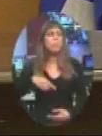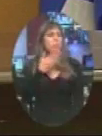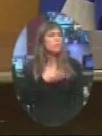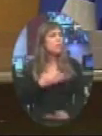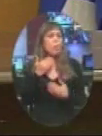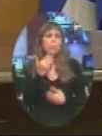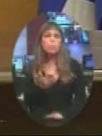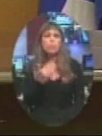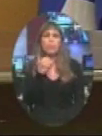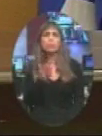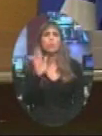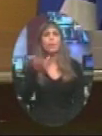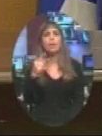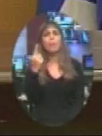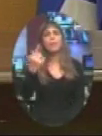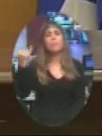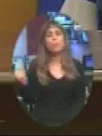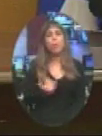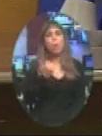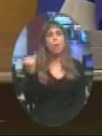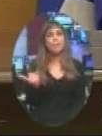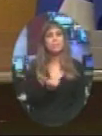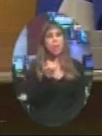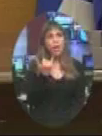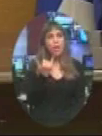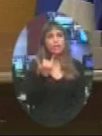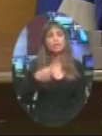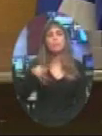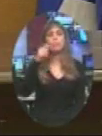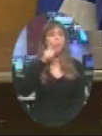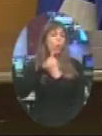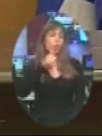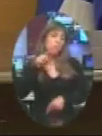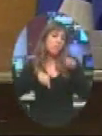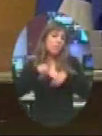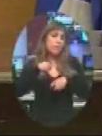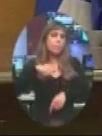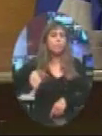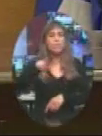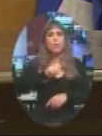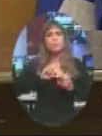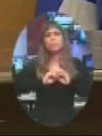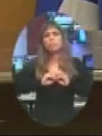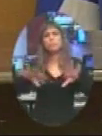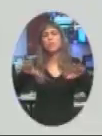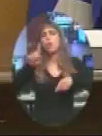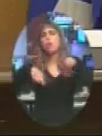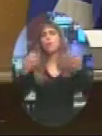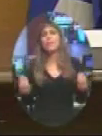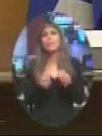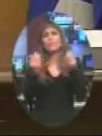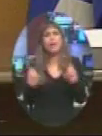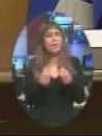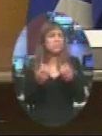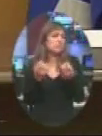אלה שכל הזמן מפריחים מדי שבוע, לפעמים מדי יום, מפריחים לאוויר בלונים מלאי אוויר.